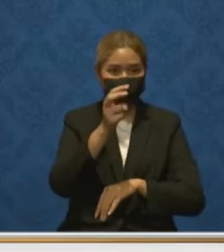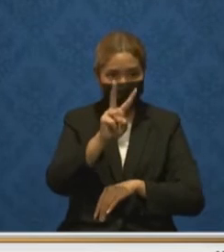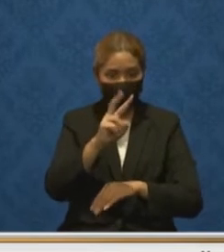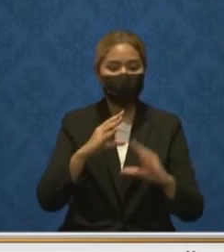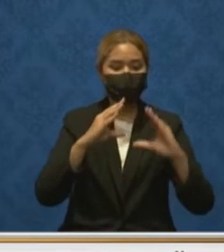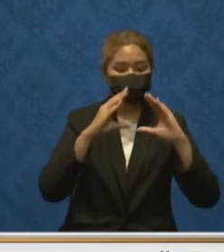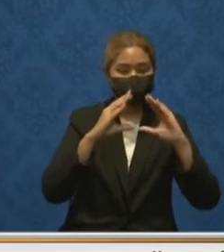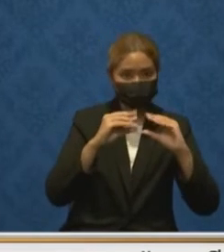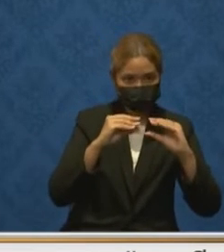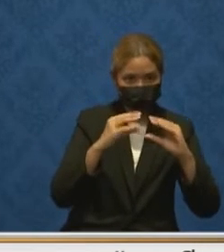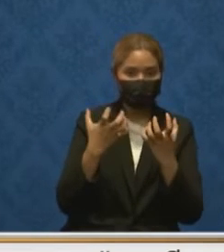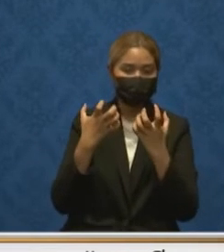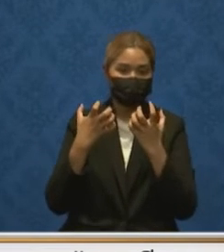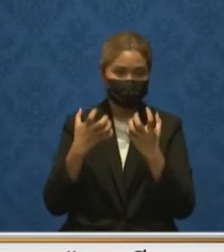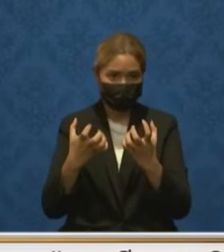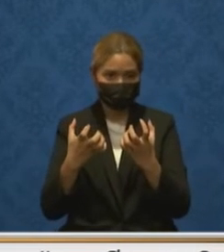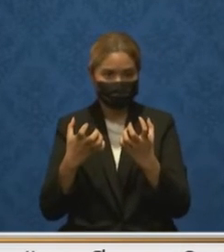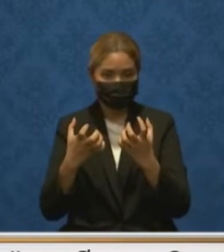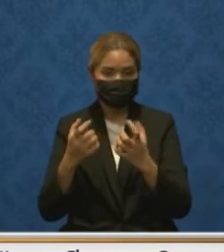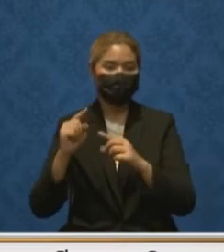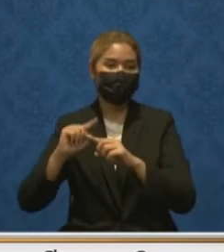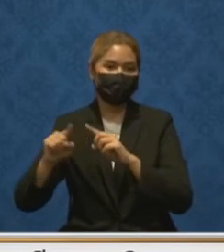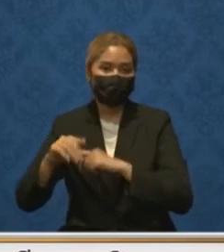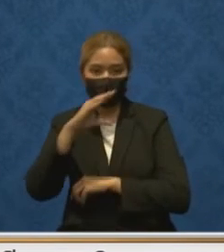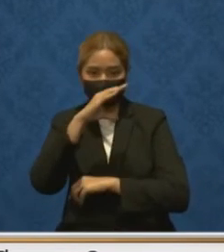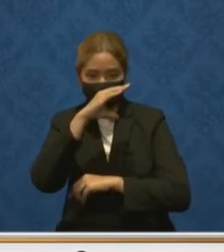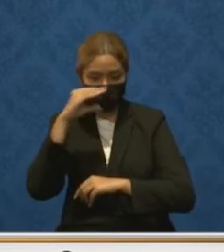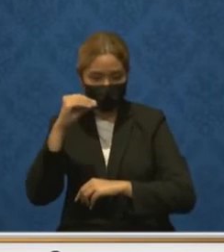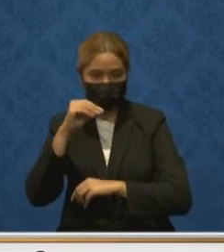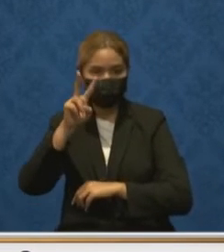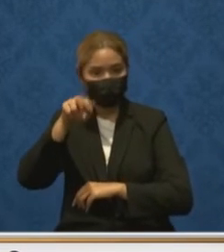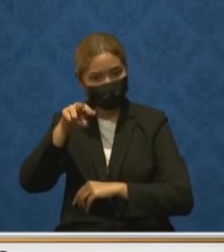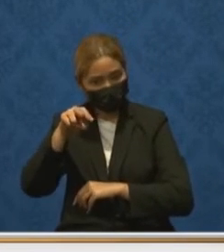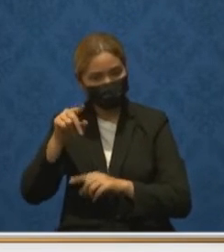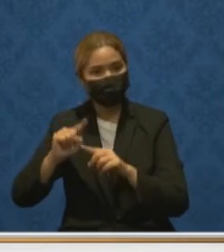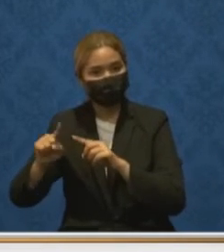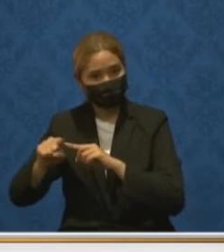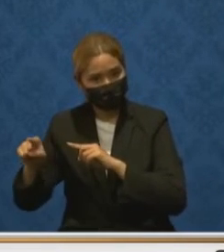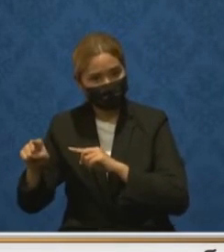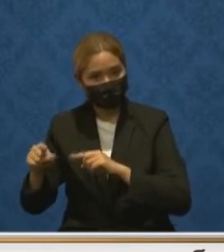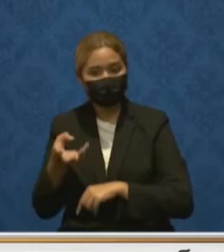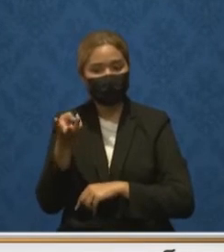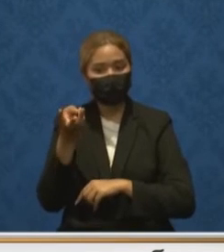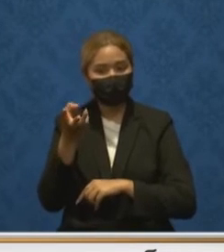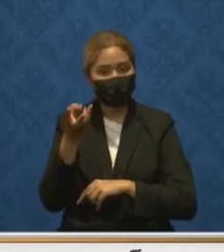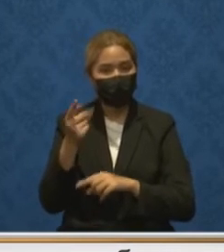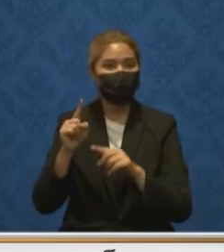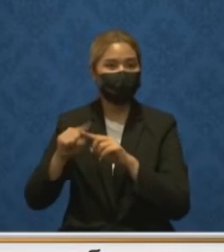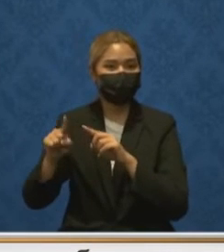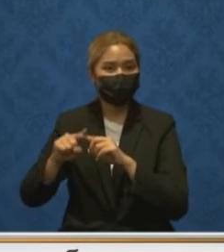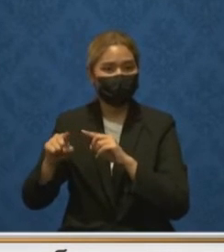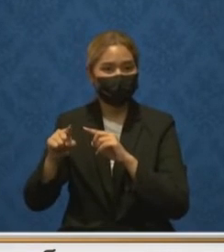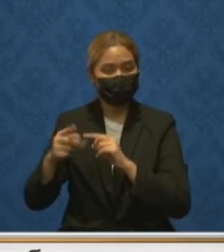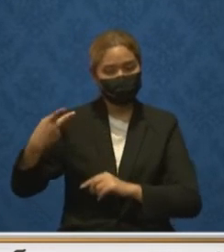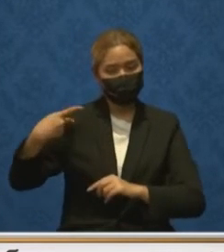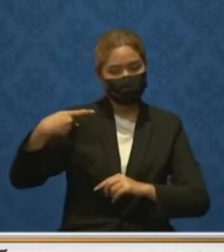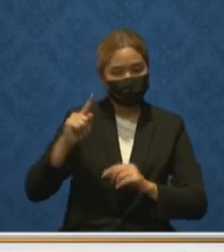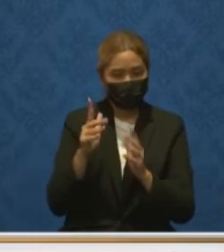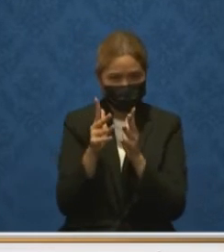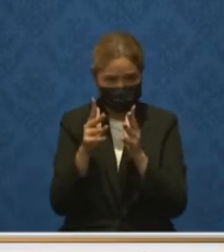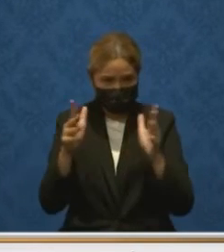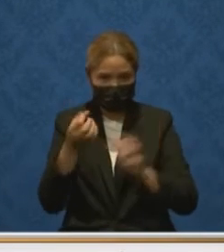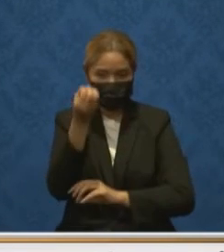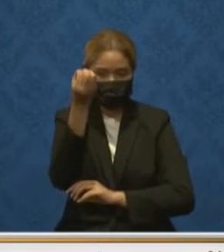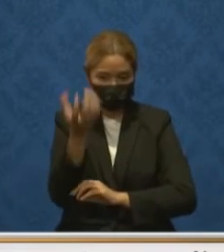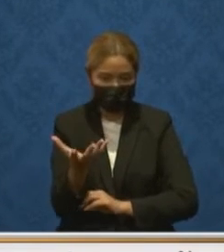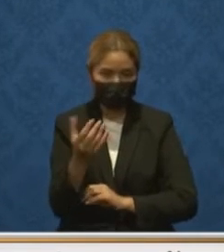4,000,พื้นแข็ 4,000,ข้าวหอม 2,000แล้วเข้าโพชนาการสูงที่ทานบอกวาขายคณประโยชน์ในเมตรข้าว